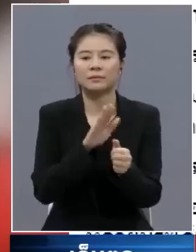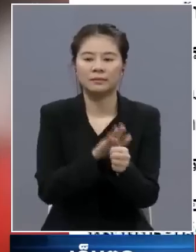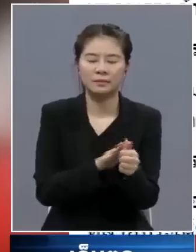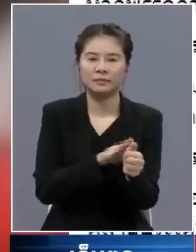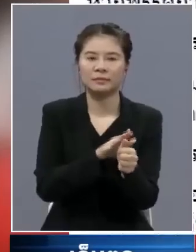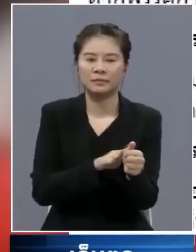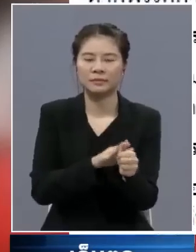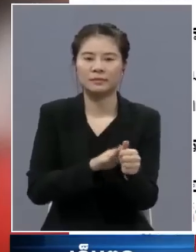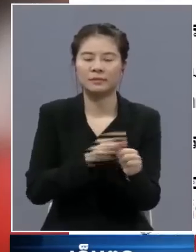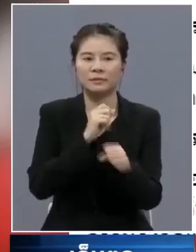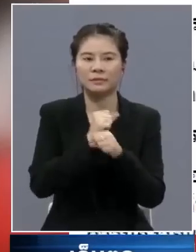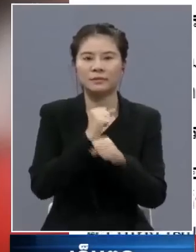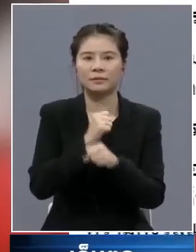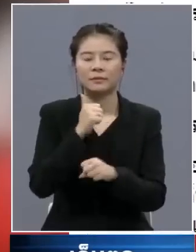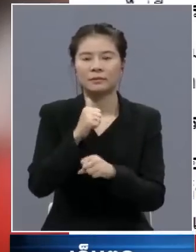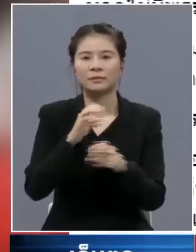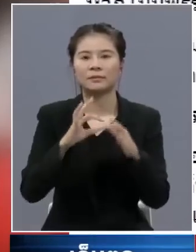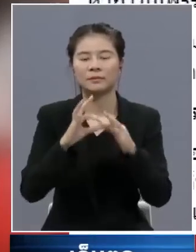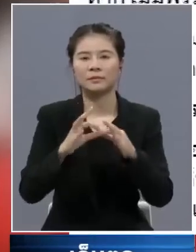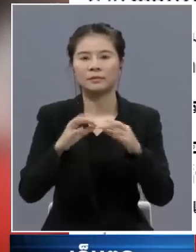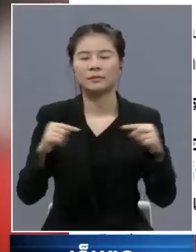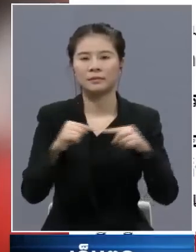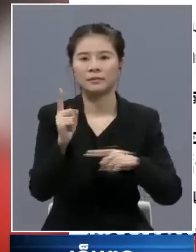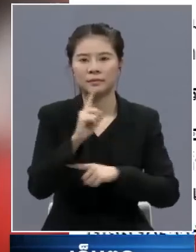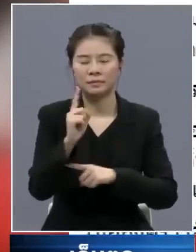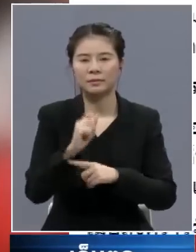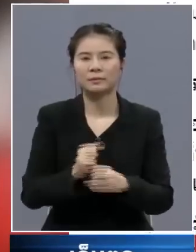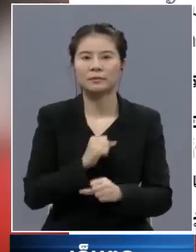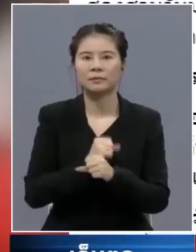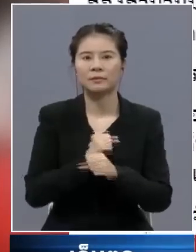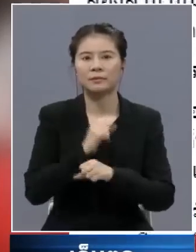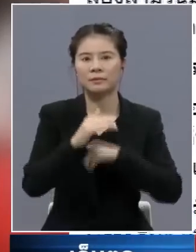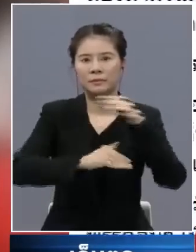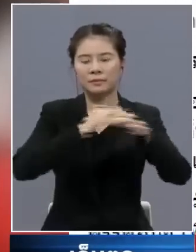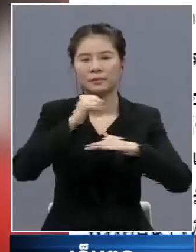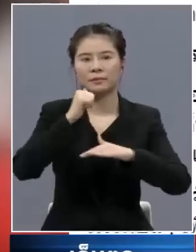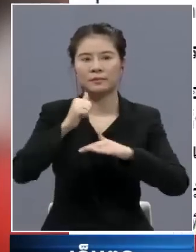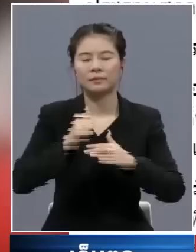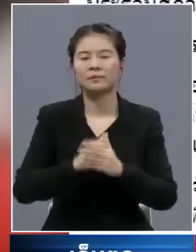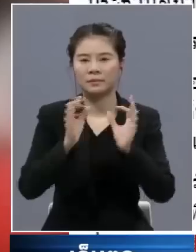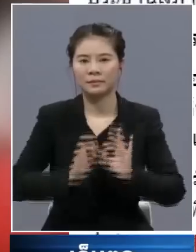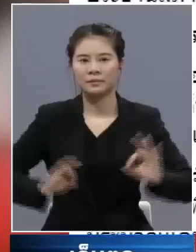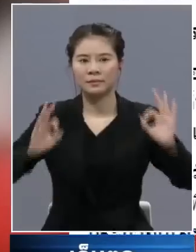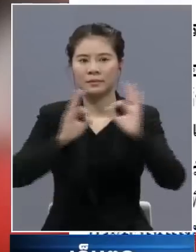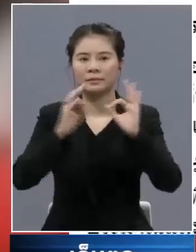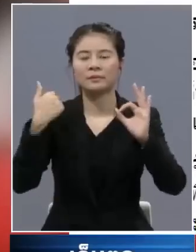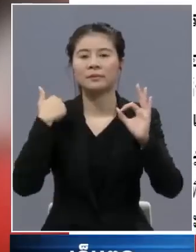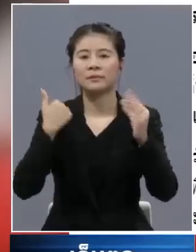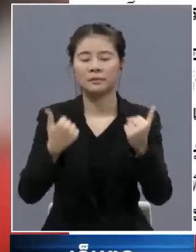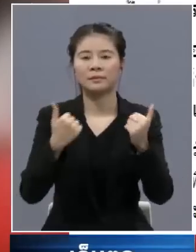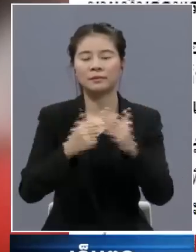านะความเป็นไปได้ของการทำสิ่งที่เป็นไปไม่ได้ให้เป็นไปได้ก็เป็นเรื่องจำเป็นพรรคก้าวไกลมีส.